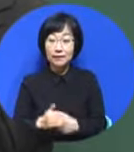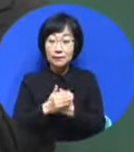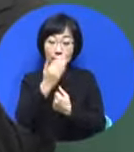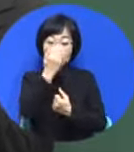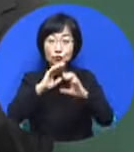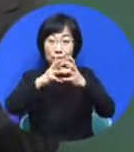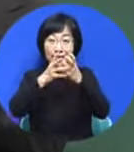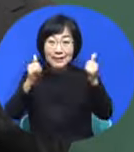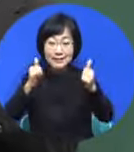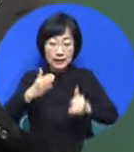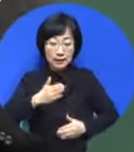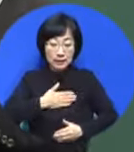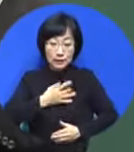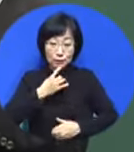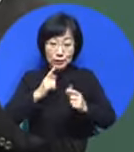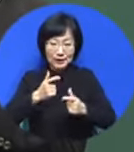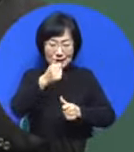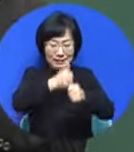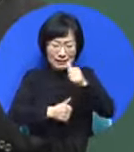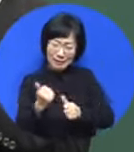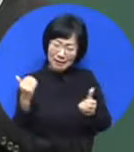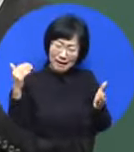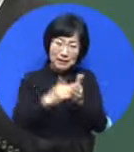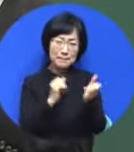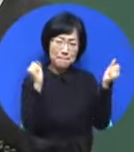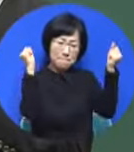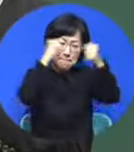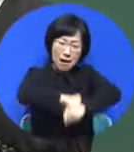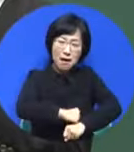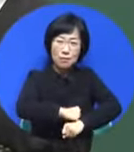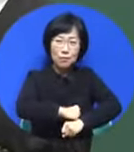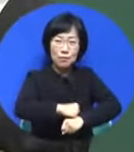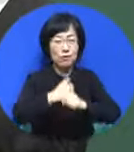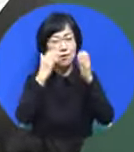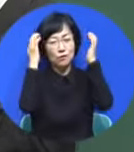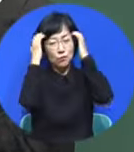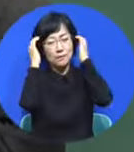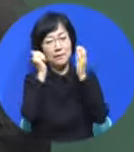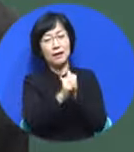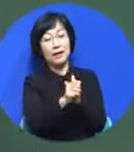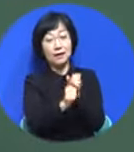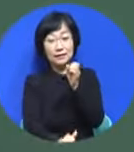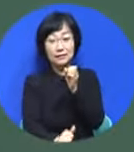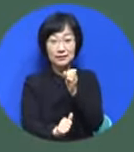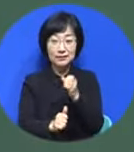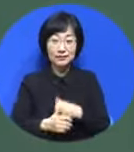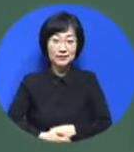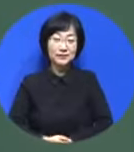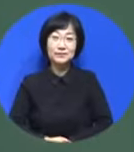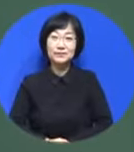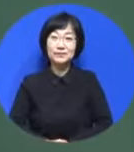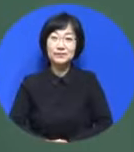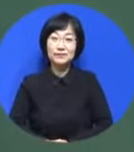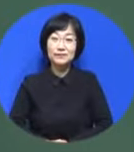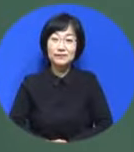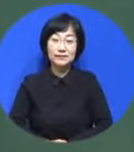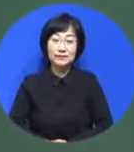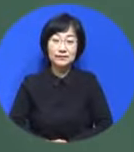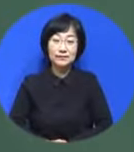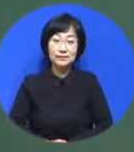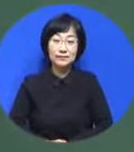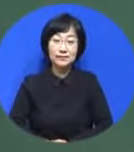망하고 전 세계가 지렇게 만드는 거예요. And that is why they themselves are destroyed, their children are destroyed, and they're causing so much trouble all around the world.